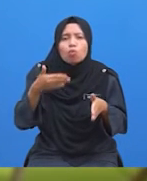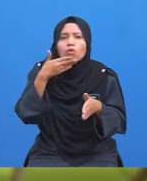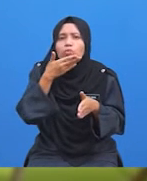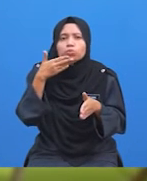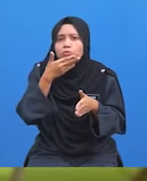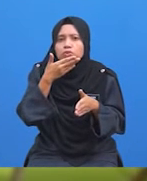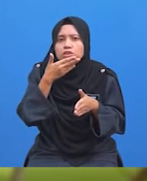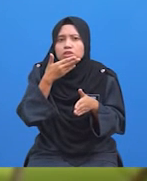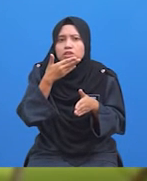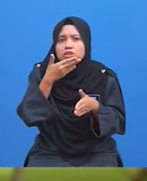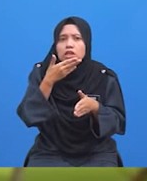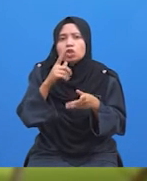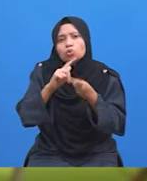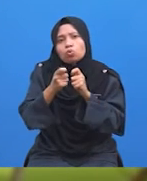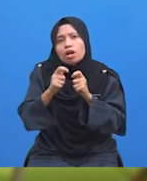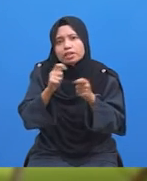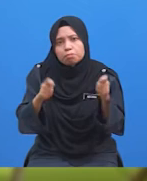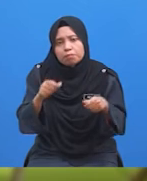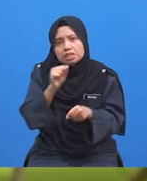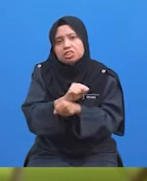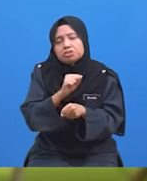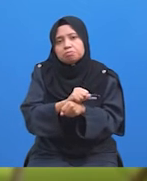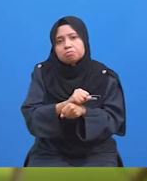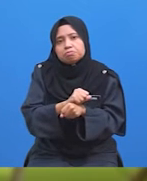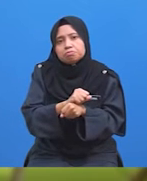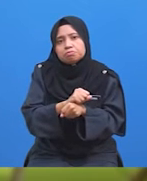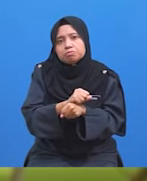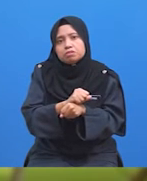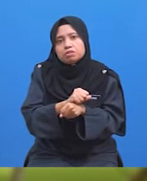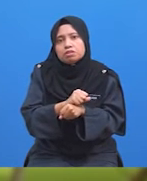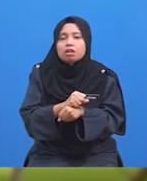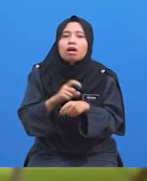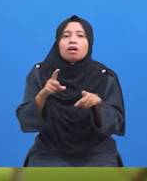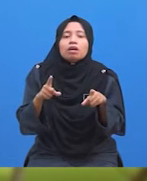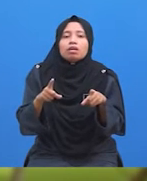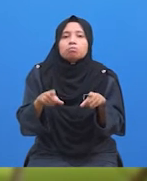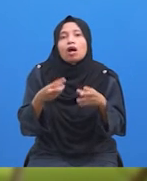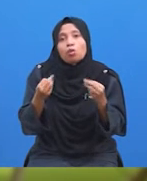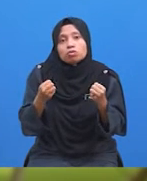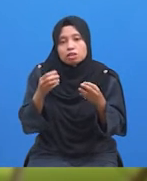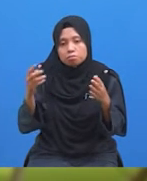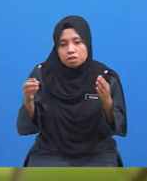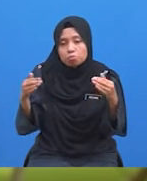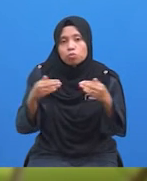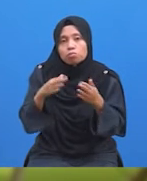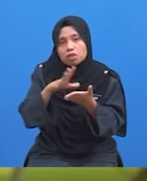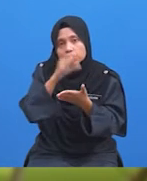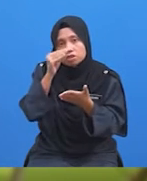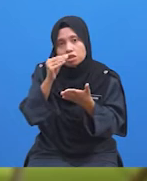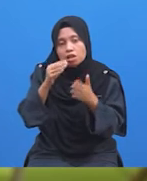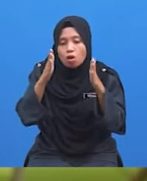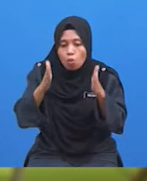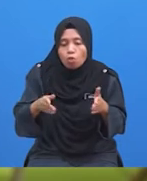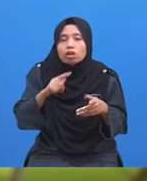berhijrah ke Bandar untuk mencari pekerjaan melanjutkan pelajaran dan lain-lain lagi warga